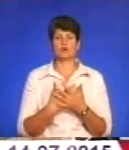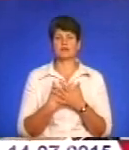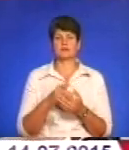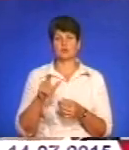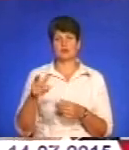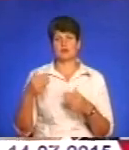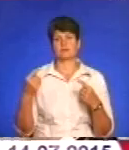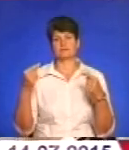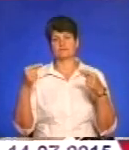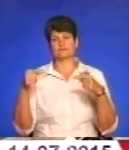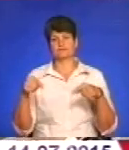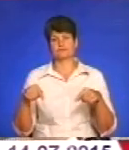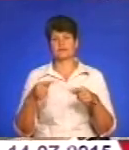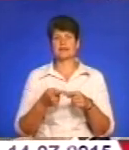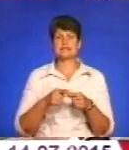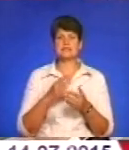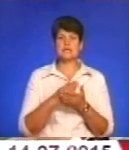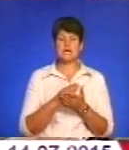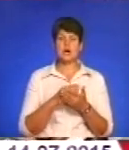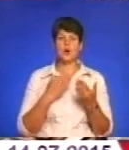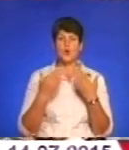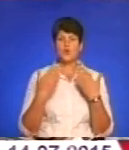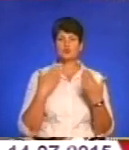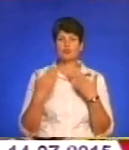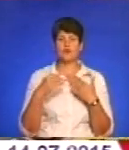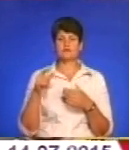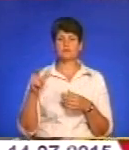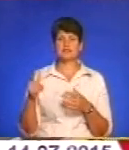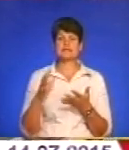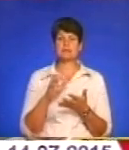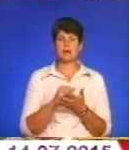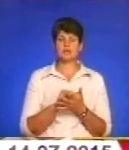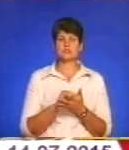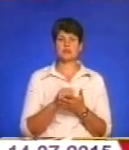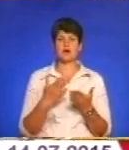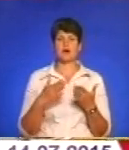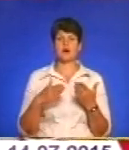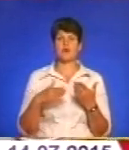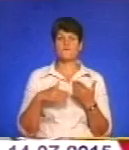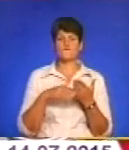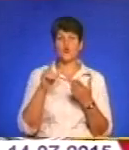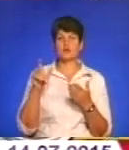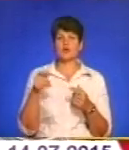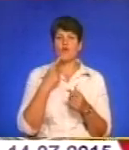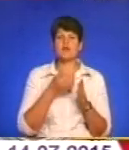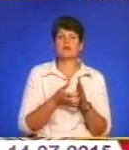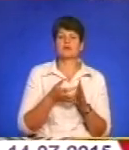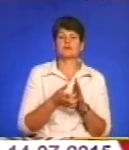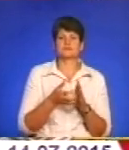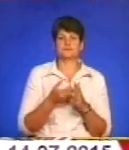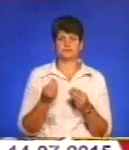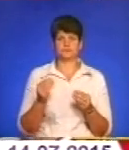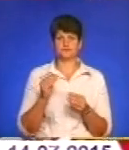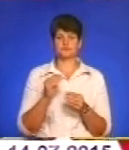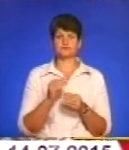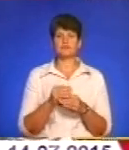є, власне, розмови з людьми, які займаються волонтерством, які говорять, що бракує, насправді бракує ресурсів, і